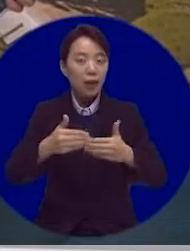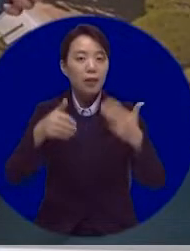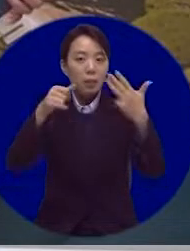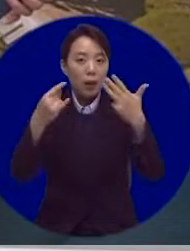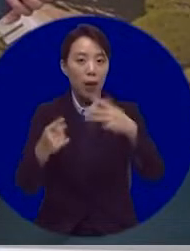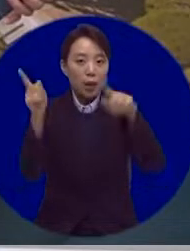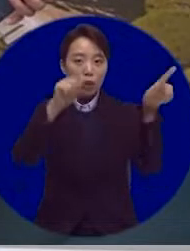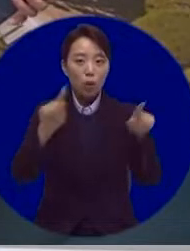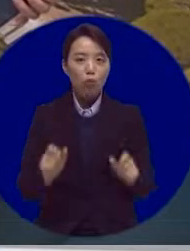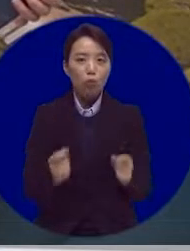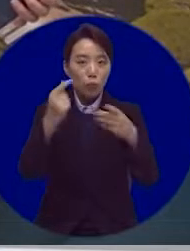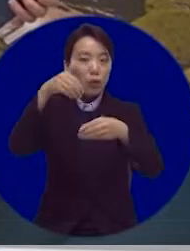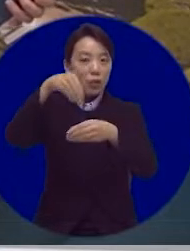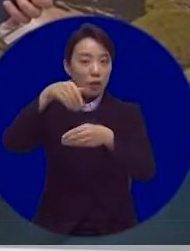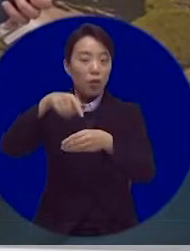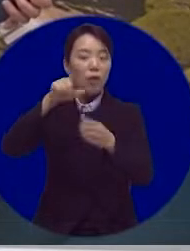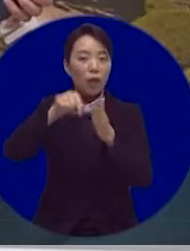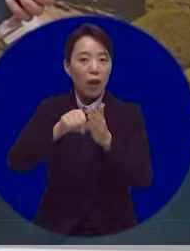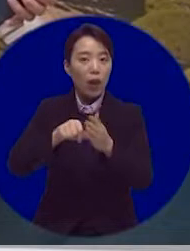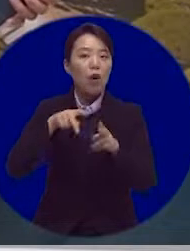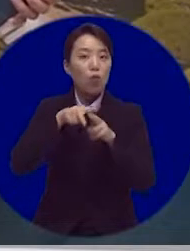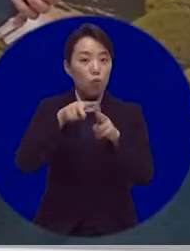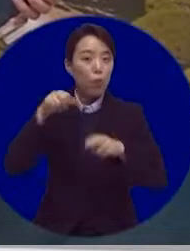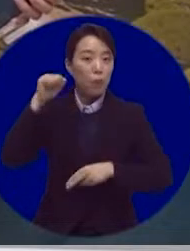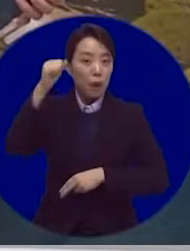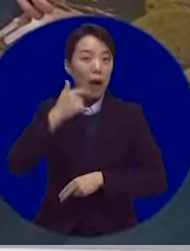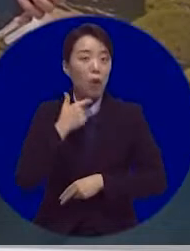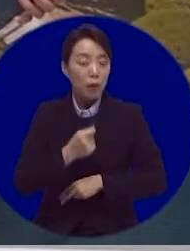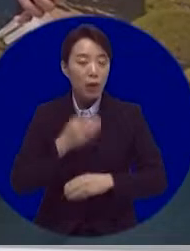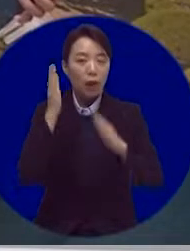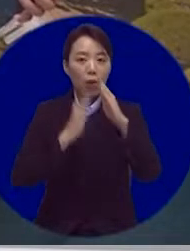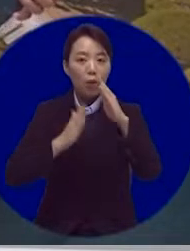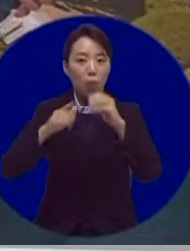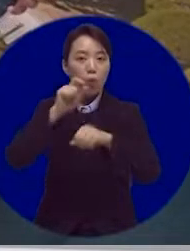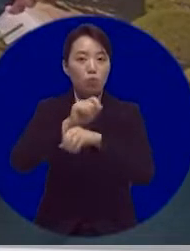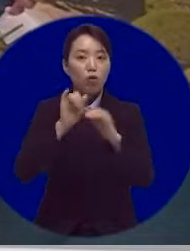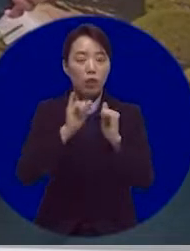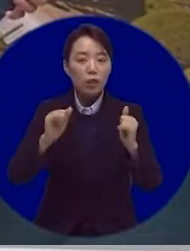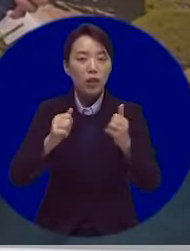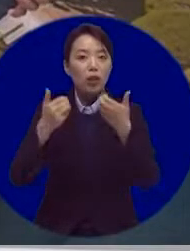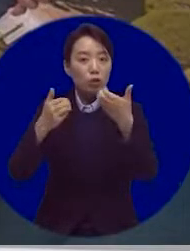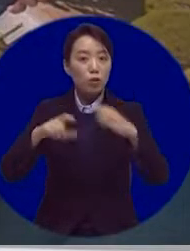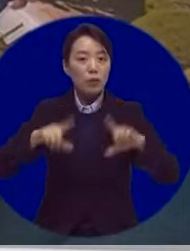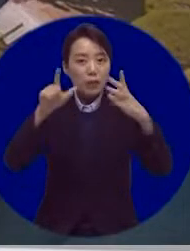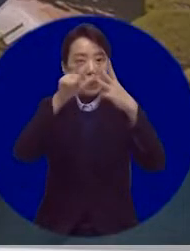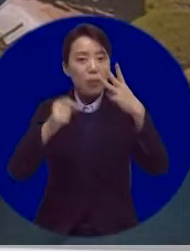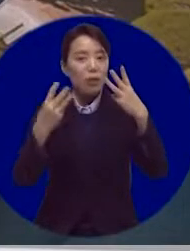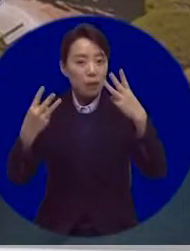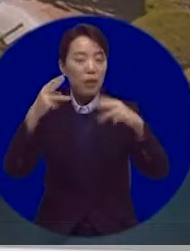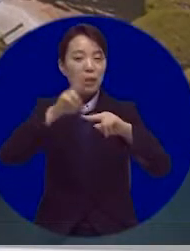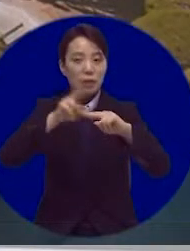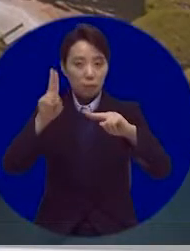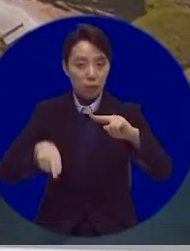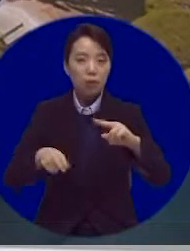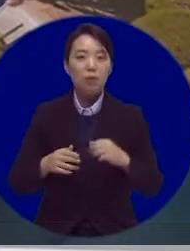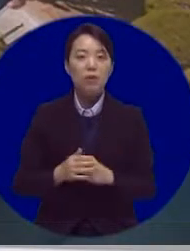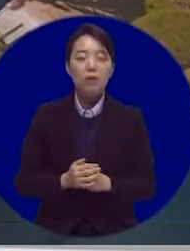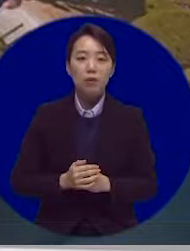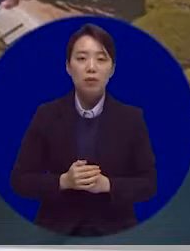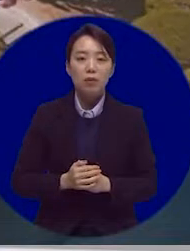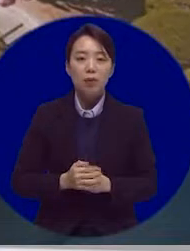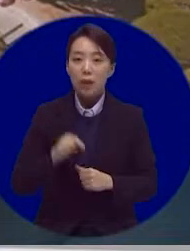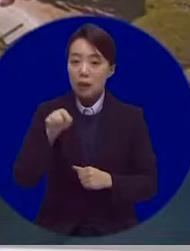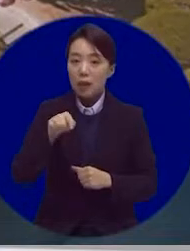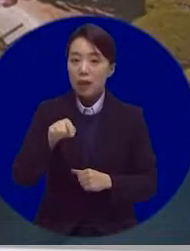제8회 전국 동시지방선거에 후보자가 되고자 하는 공무원 등은 선거일 전 90일인 3월 3일까지 그 직을 사직해야 합니다.